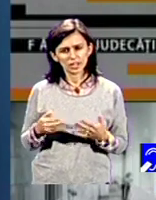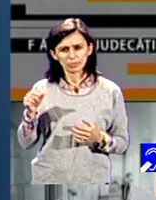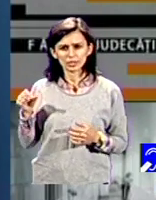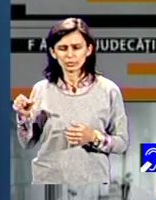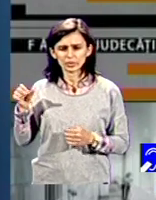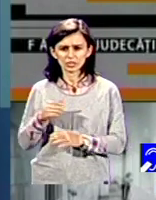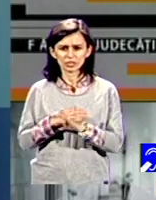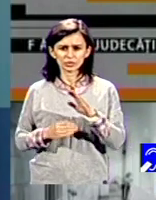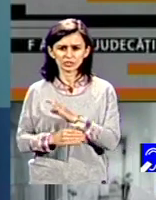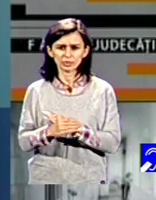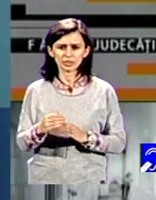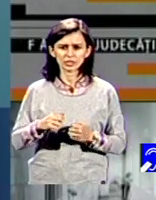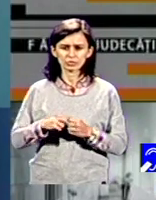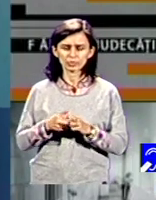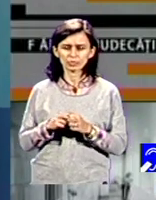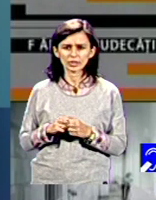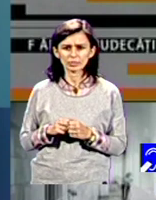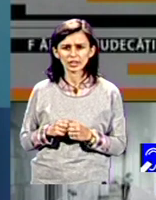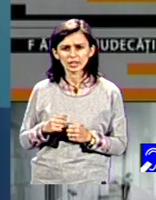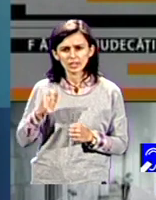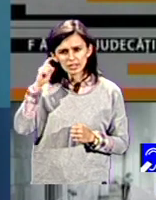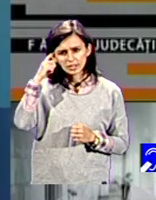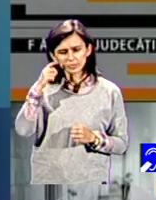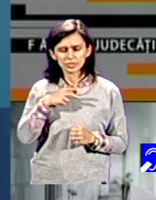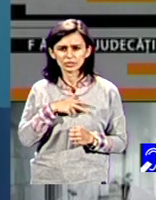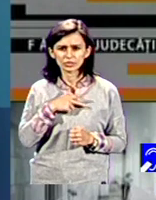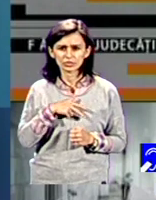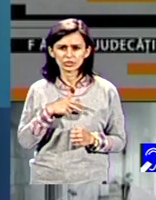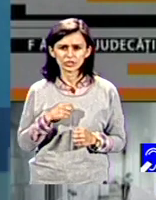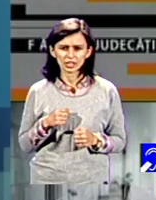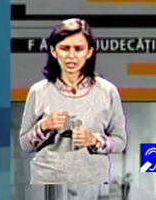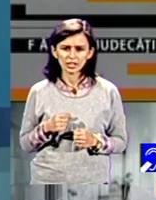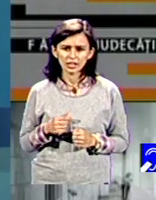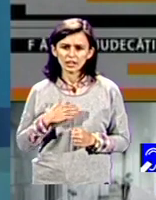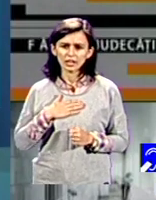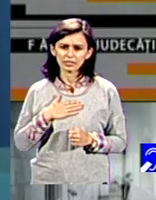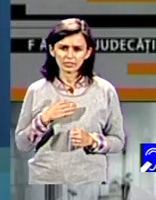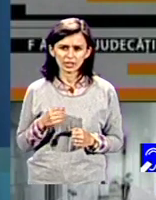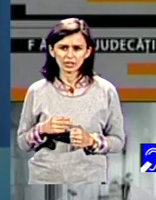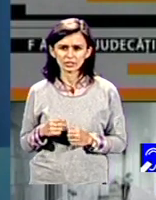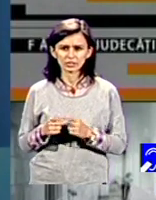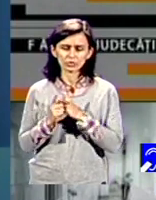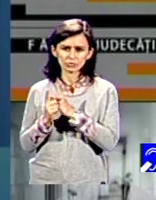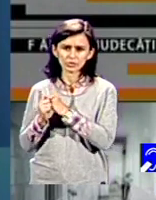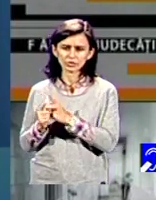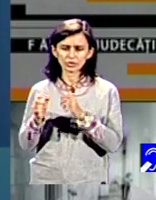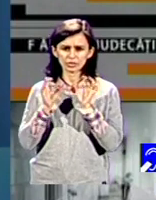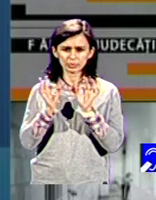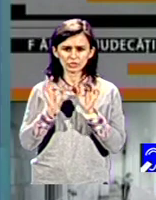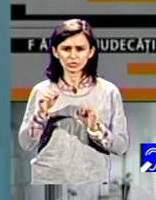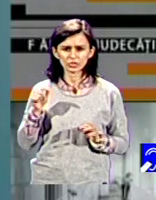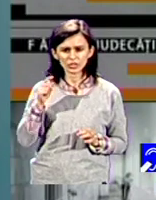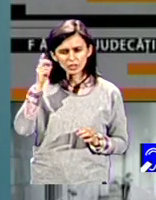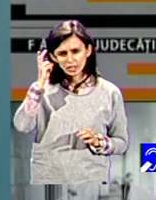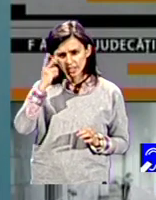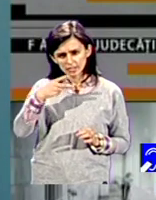cu o cu probleme psihosociale e firesc să am parte de training specific omora opera înțelegea întreg acest domeniu a dizabilității